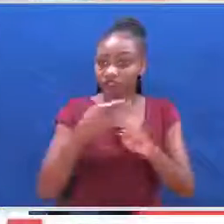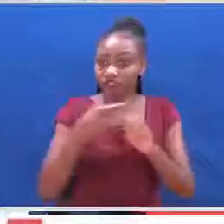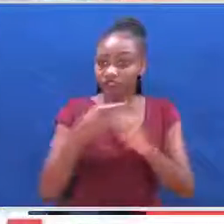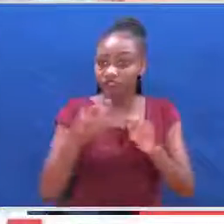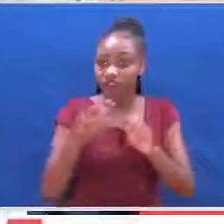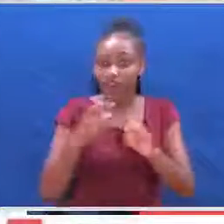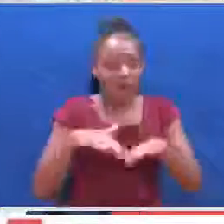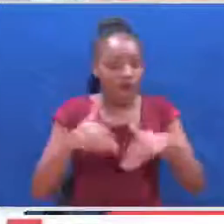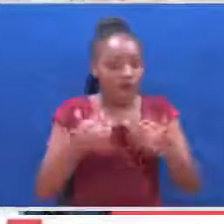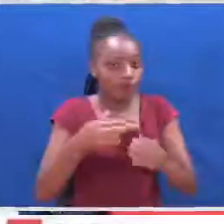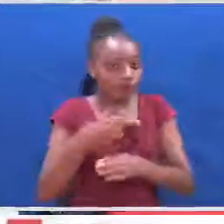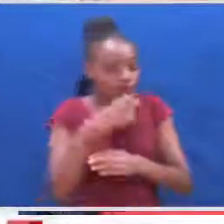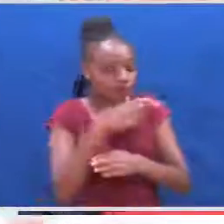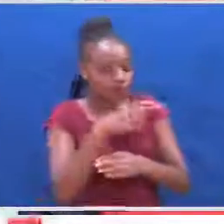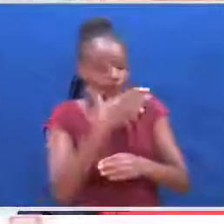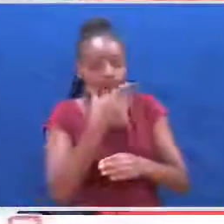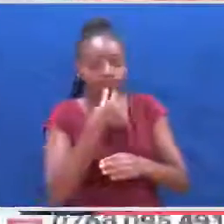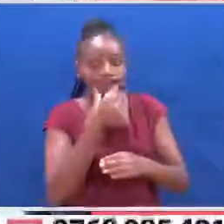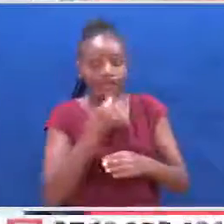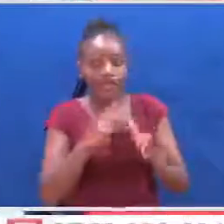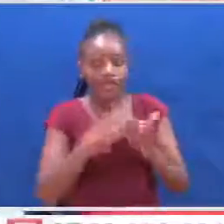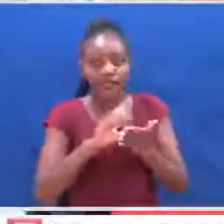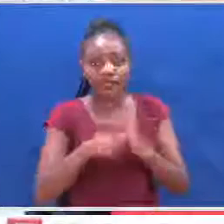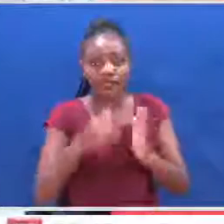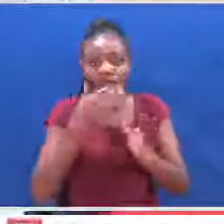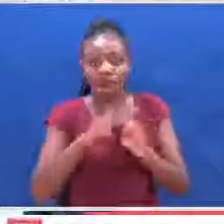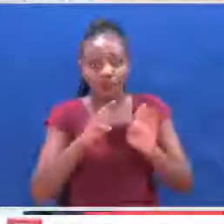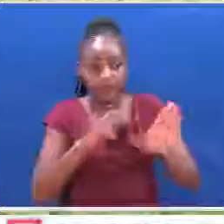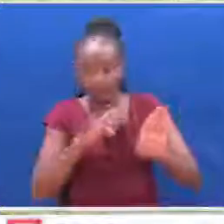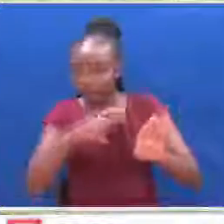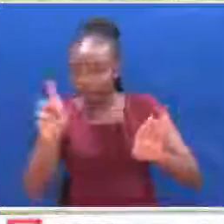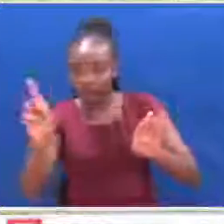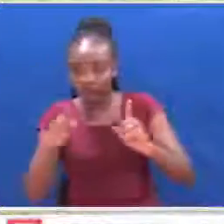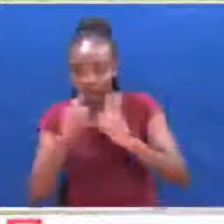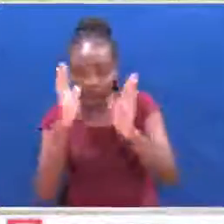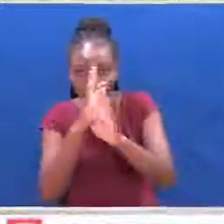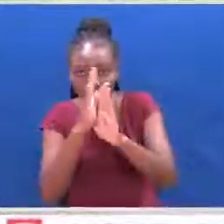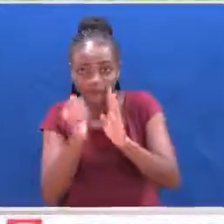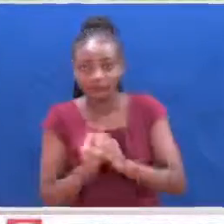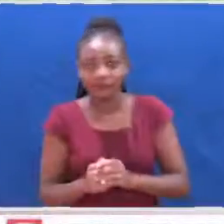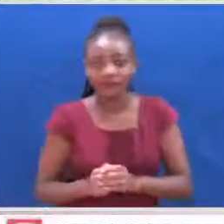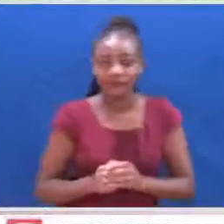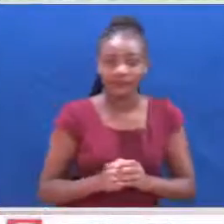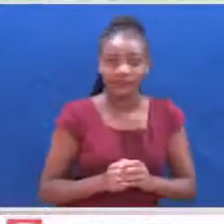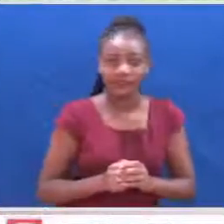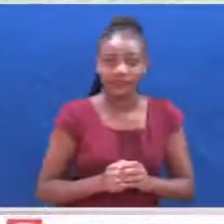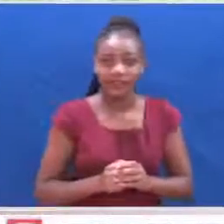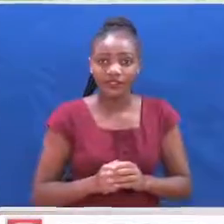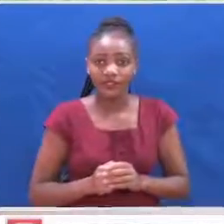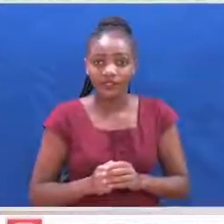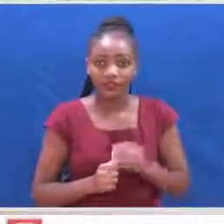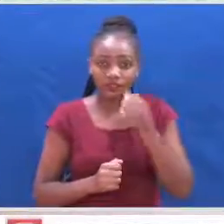risasi wanasema waliponea kwa kutoroka Na kujificha vichakani Sa tikuwa Mimi na ndugu yangu ndugu yangu alikuwa